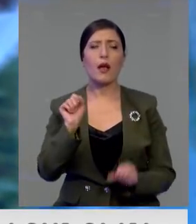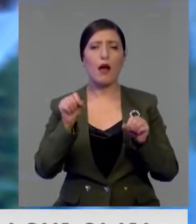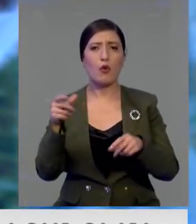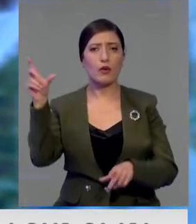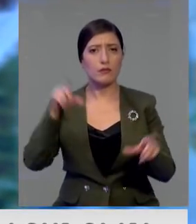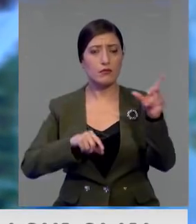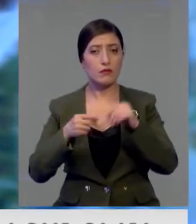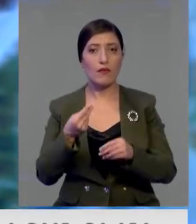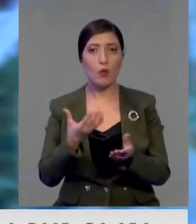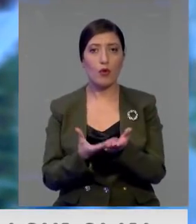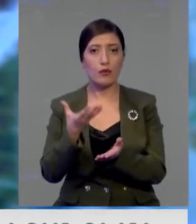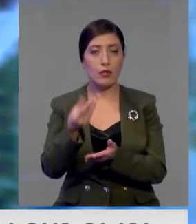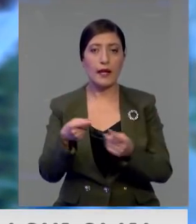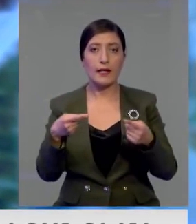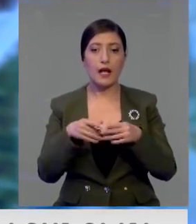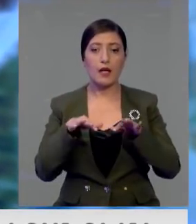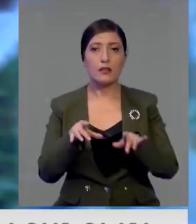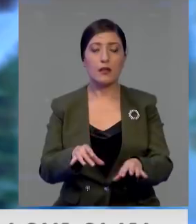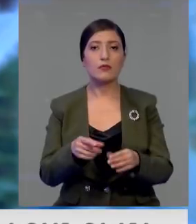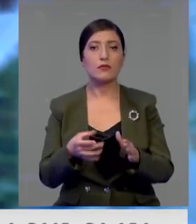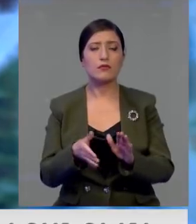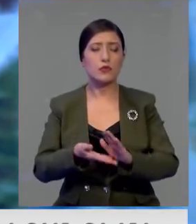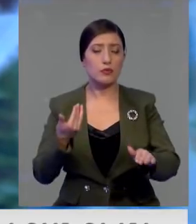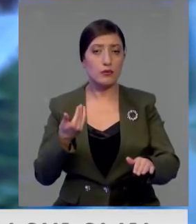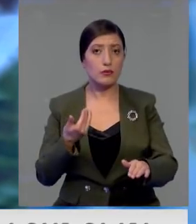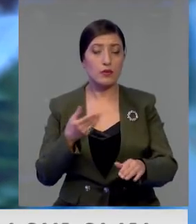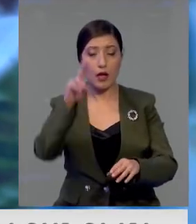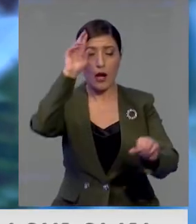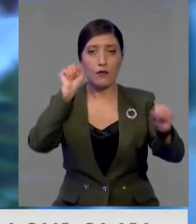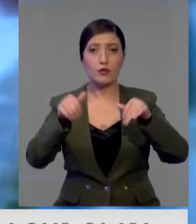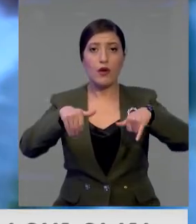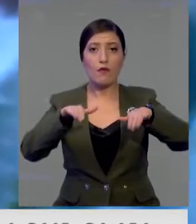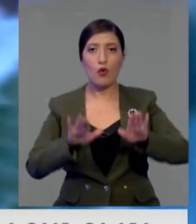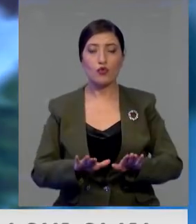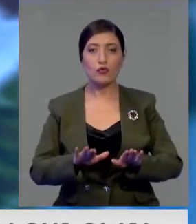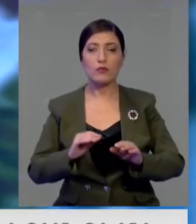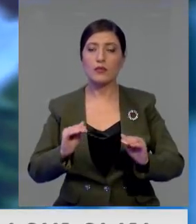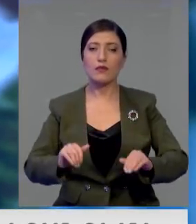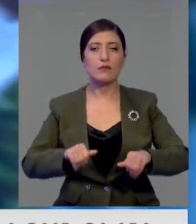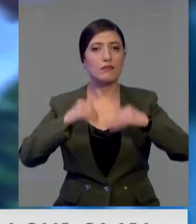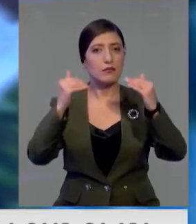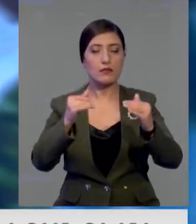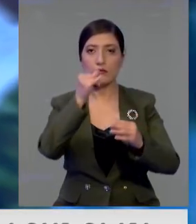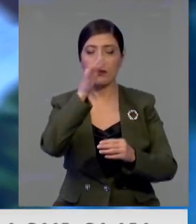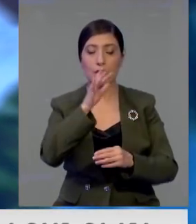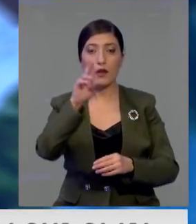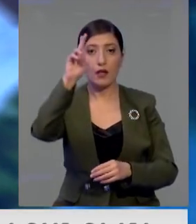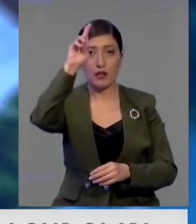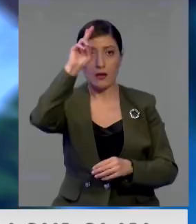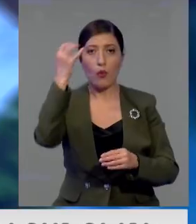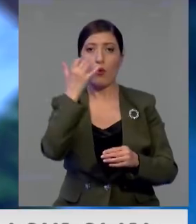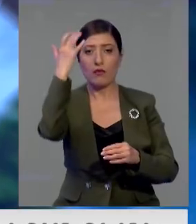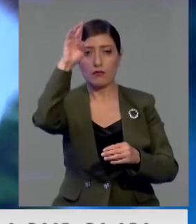և ազատվել քրեական հետապնդումից։ Կառավարության որոշմամբ օրենքի ժամկետը այլևս չի երկարաձգվելու, այսինքն արտերկրում գտնվող 27